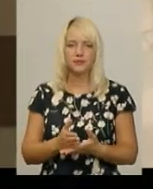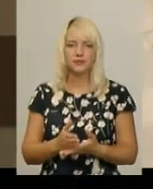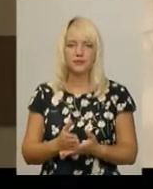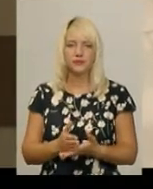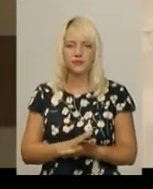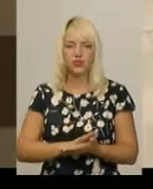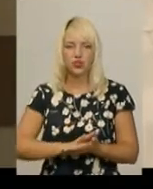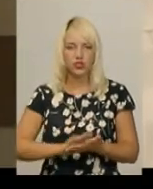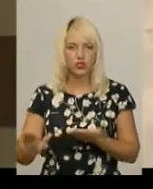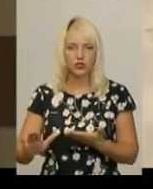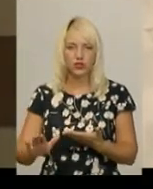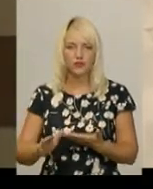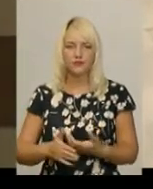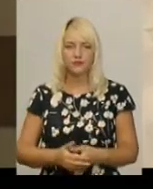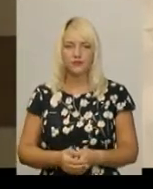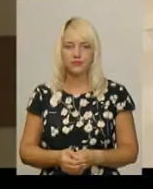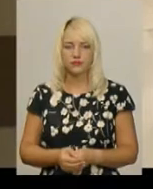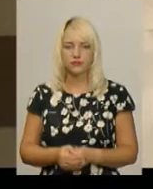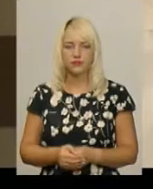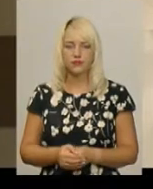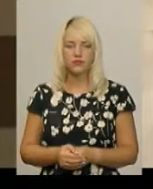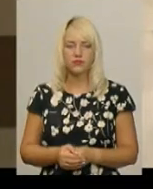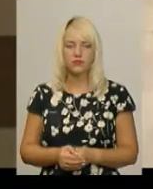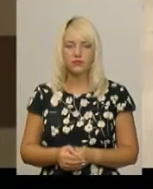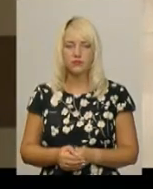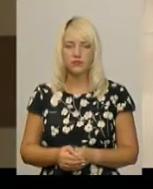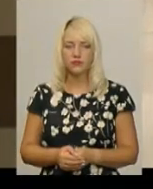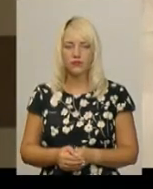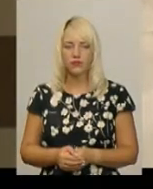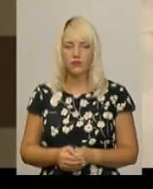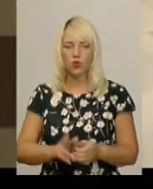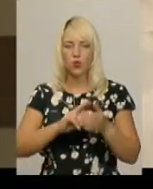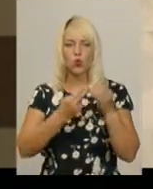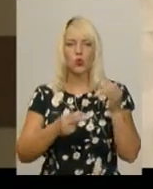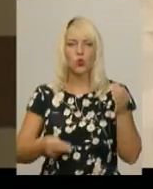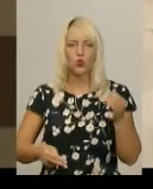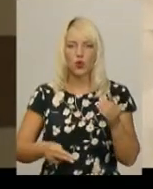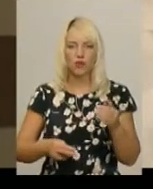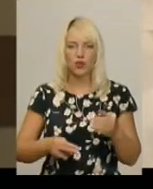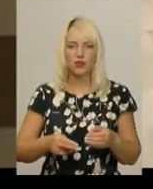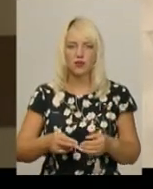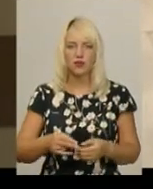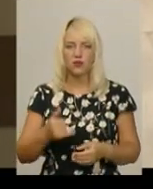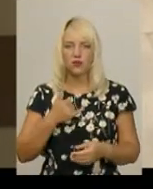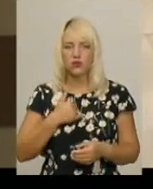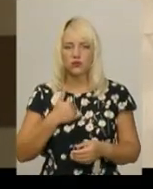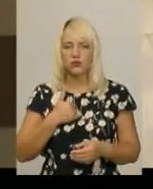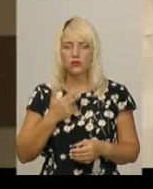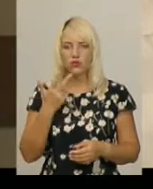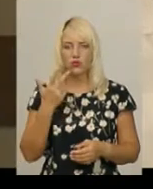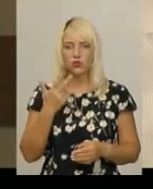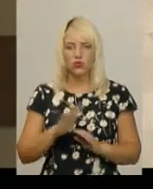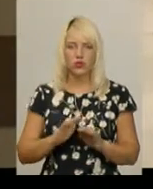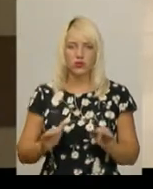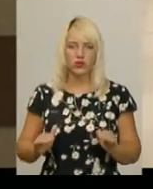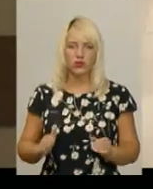Чисто з утопленнями у нас пройшло всього троє дітей.